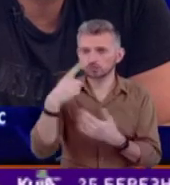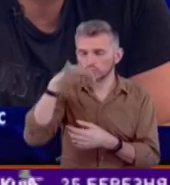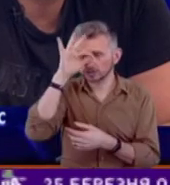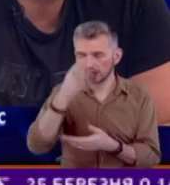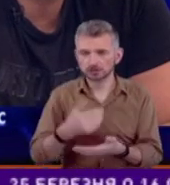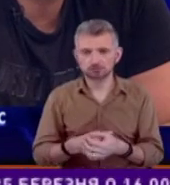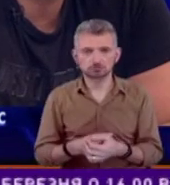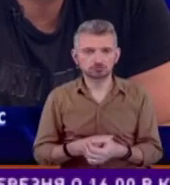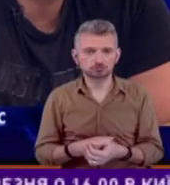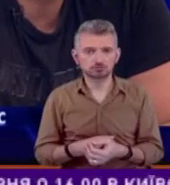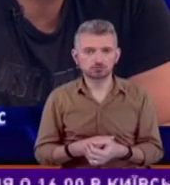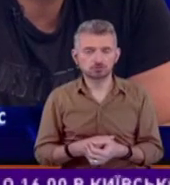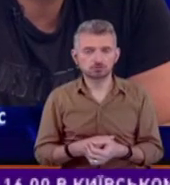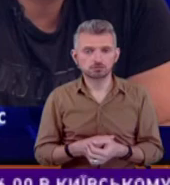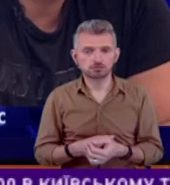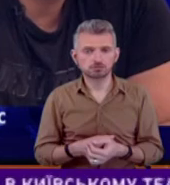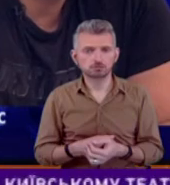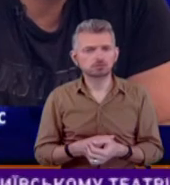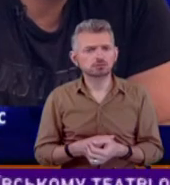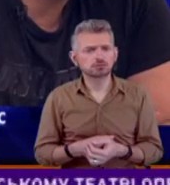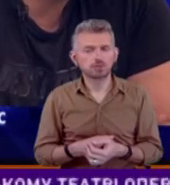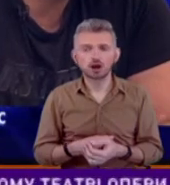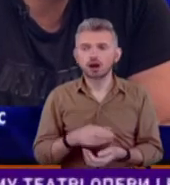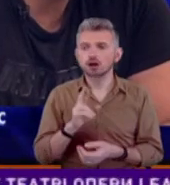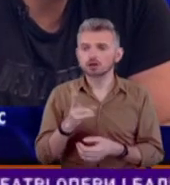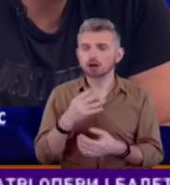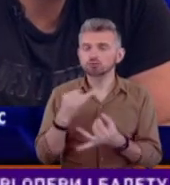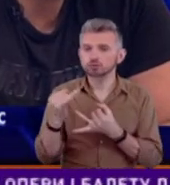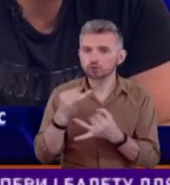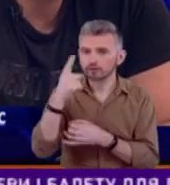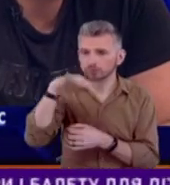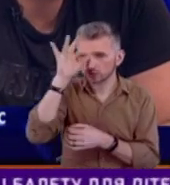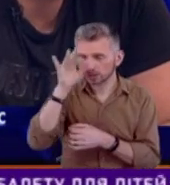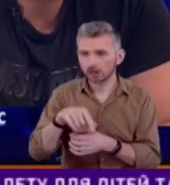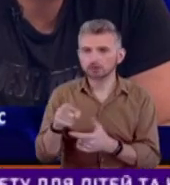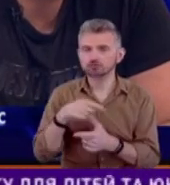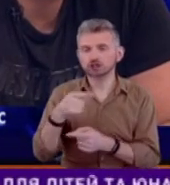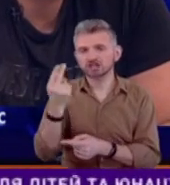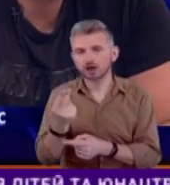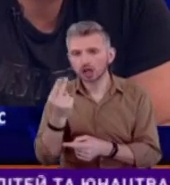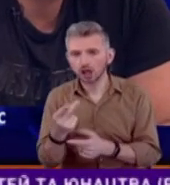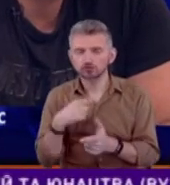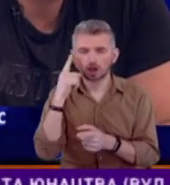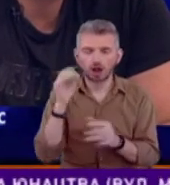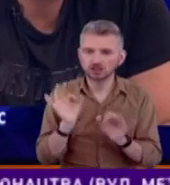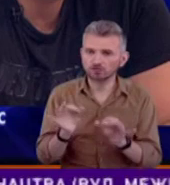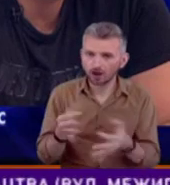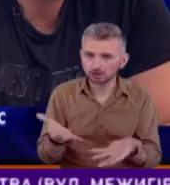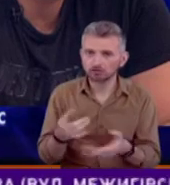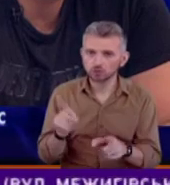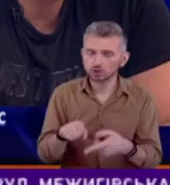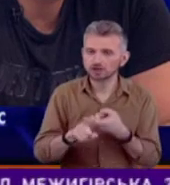поліцейським, так? Да? Прошу прощения. Кажу, як поспілкувався з поліцейським, чи ти тверезий, чи ти адекватний там і так